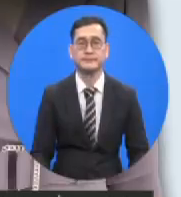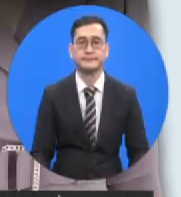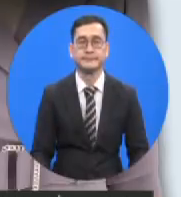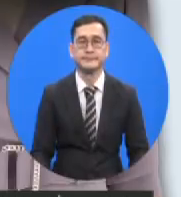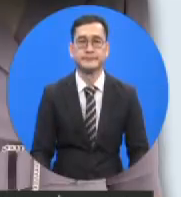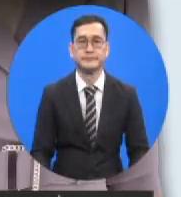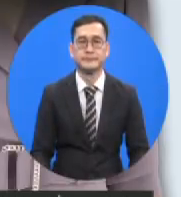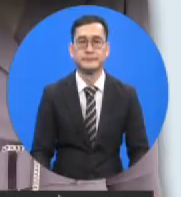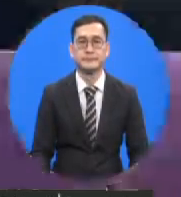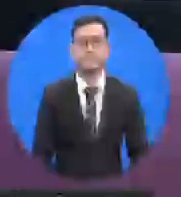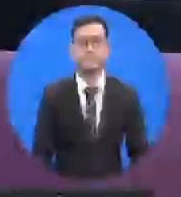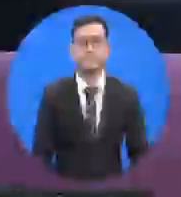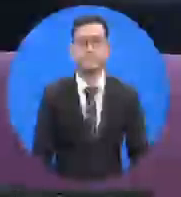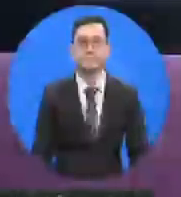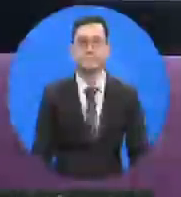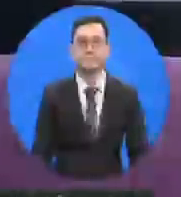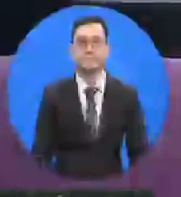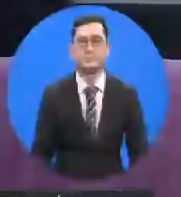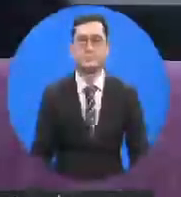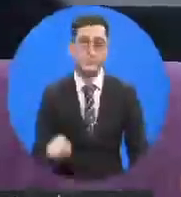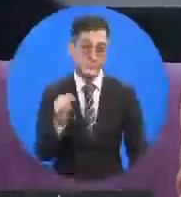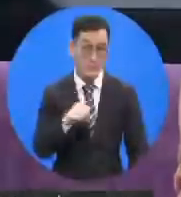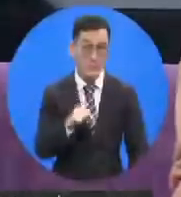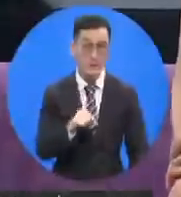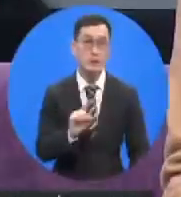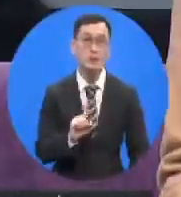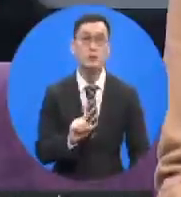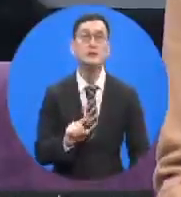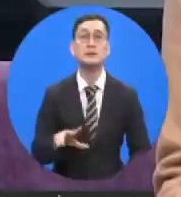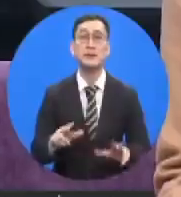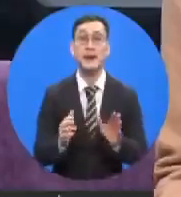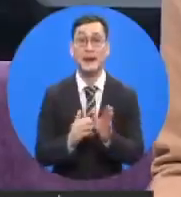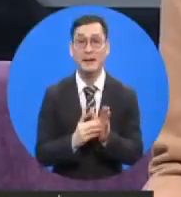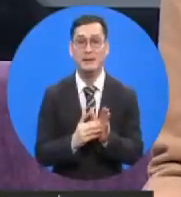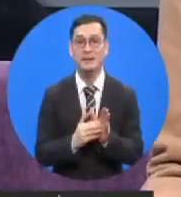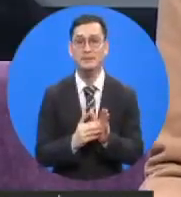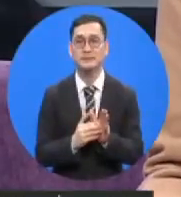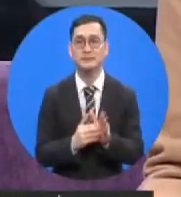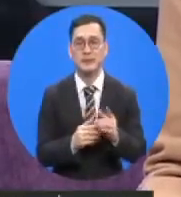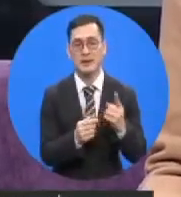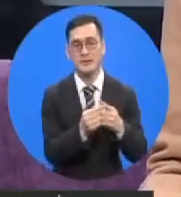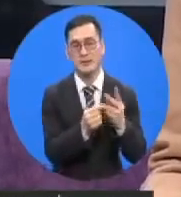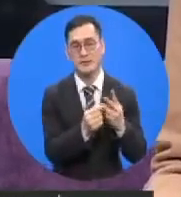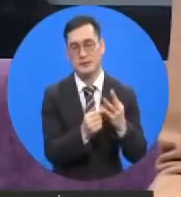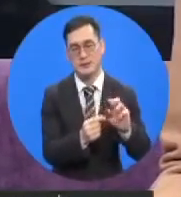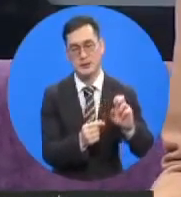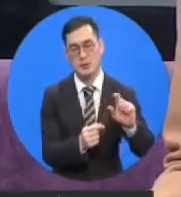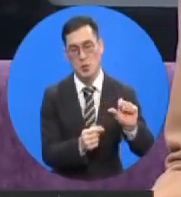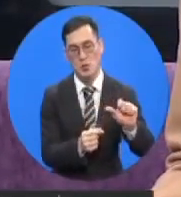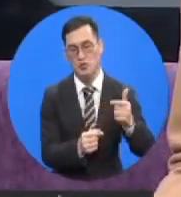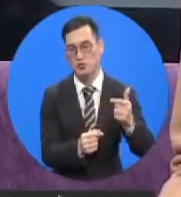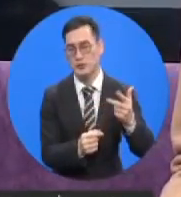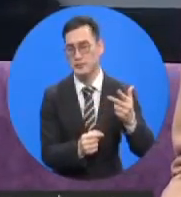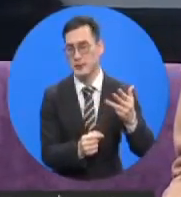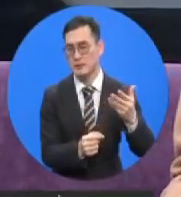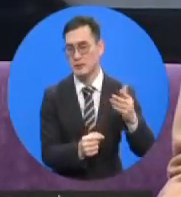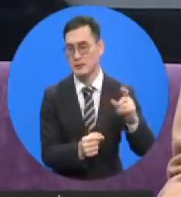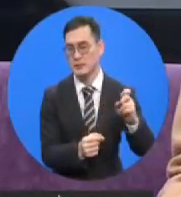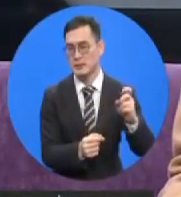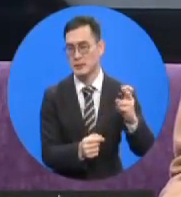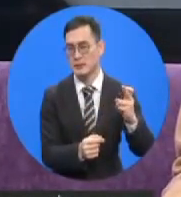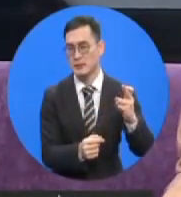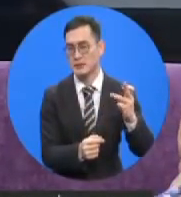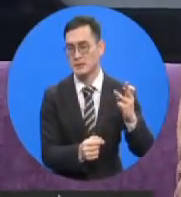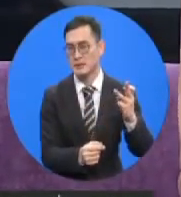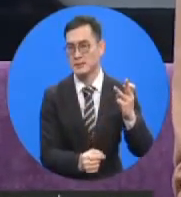가정이긴 합니다만 전혀 다른 이야기가 된다. 이 말인 즉슨 지금까지 1, 2, 3, 4, 5, 6, 7, 8, 9, 10, 11, 12,